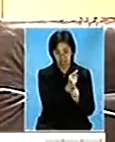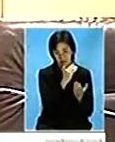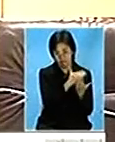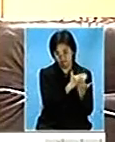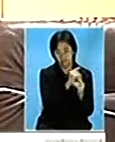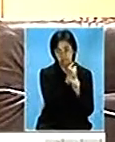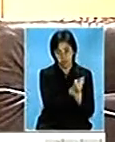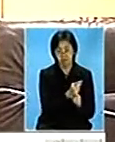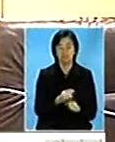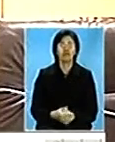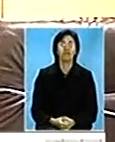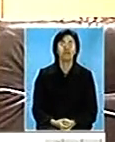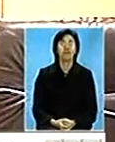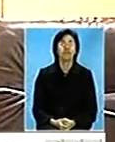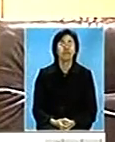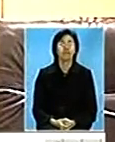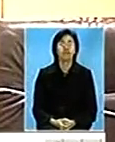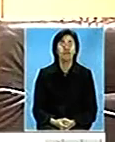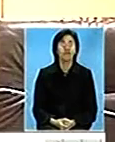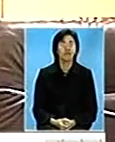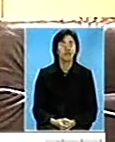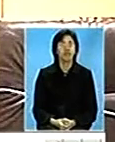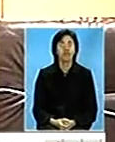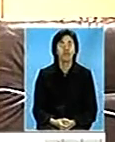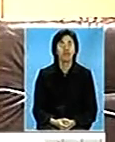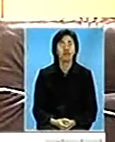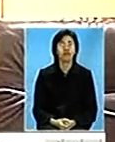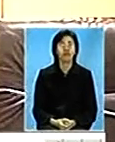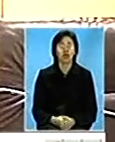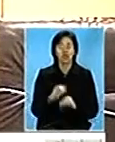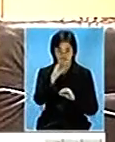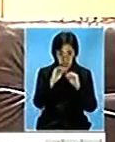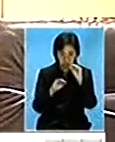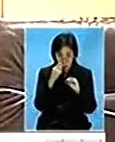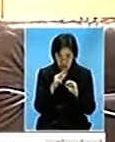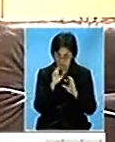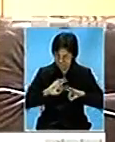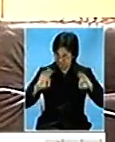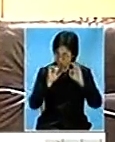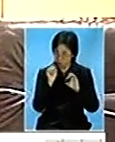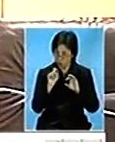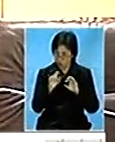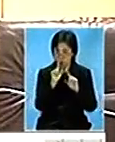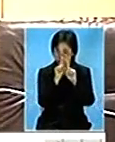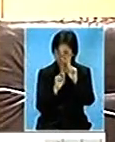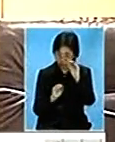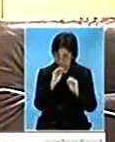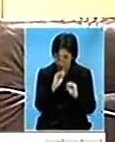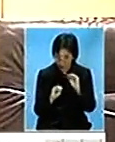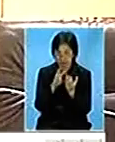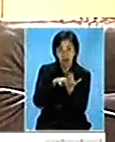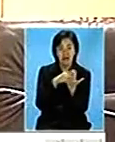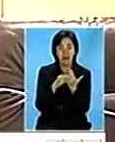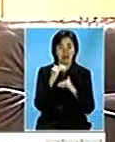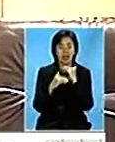ที่นะครับโดยจัดลำดับความตามความสำคัญจะบรรจุเข้าแผนงานประจ